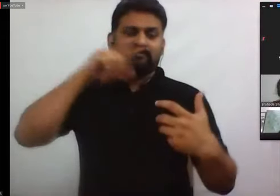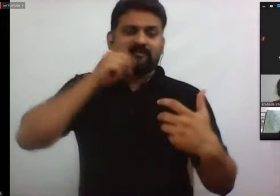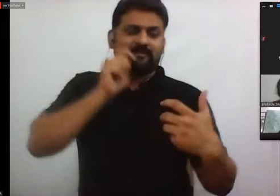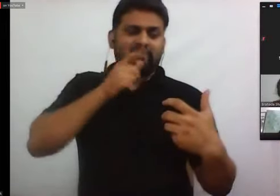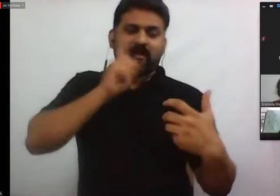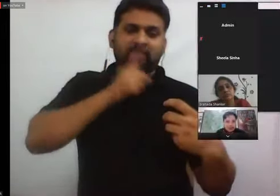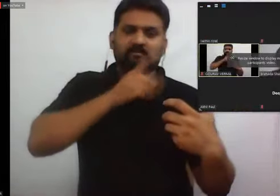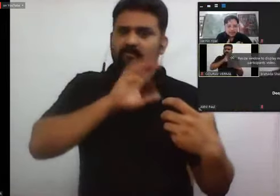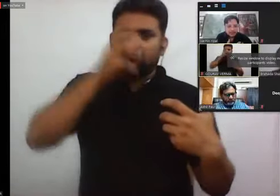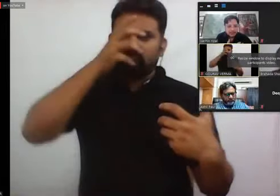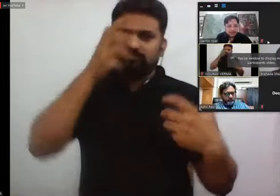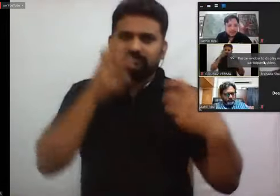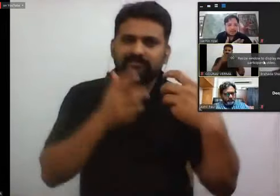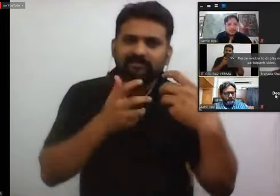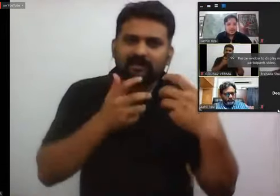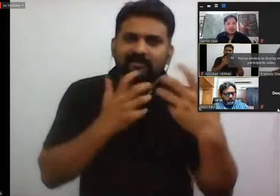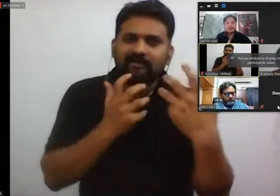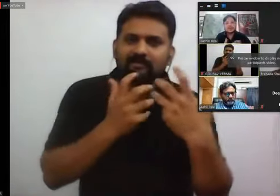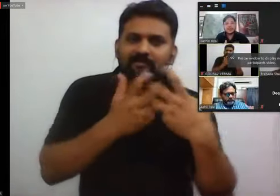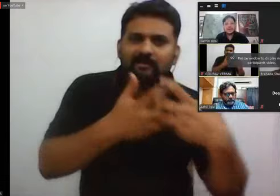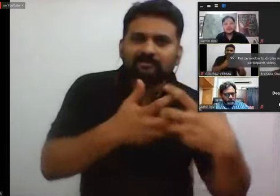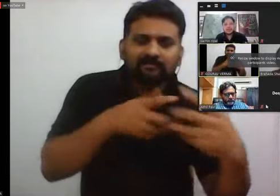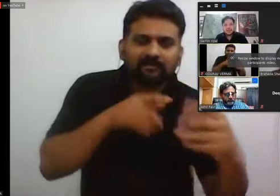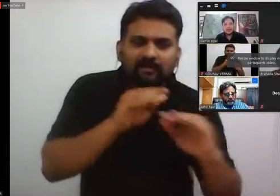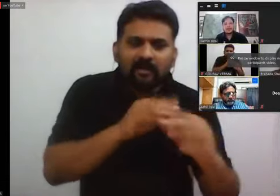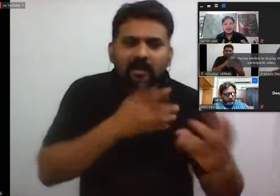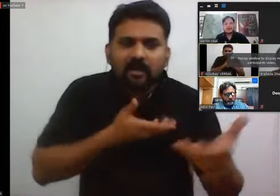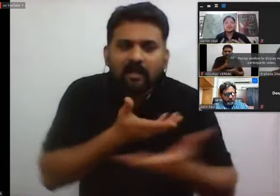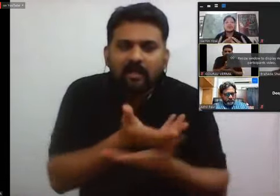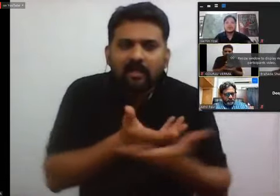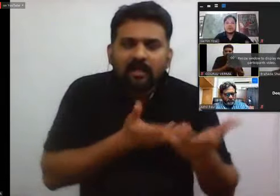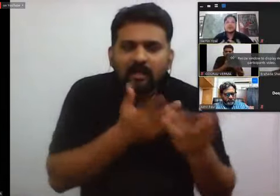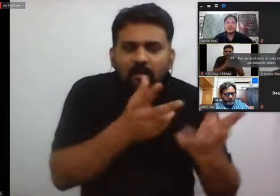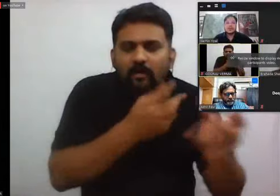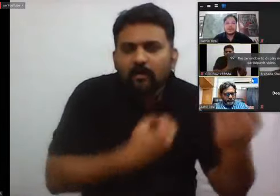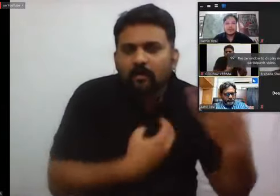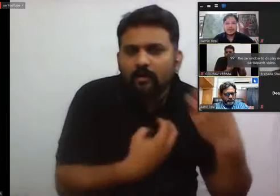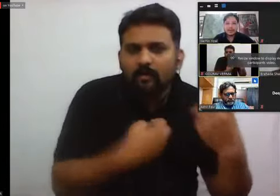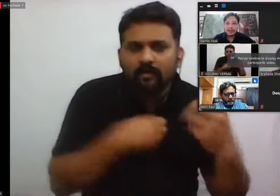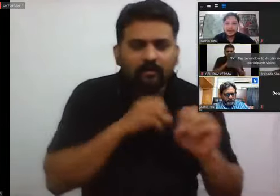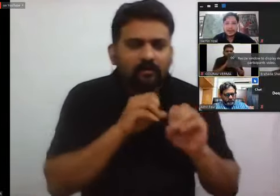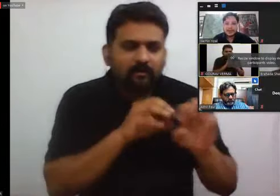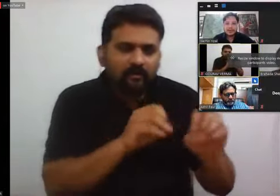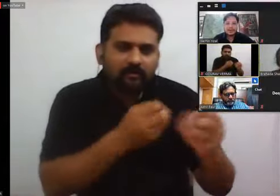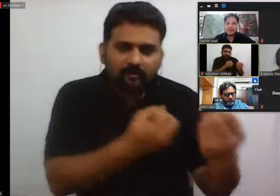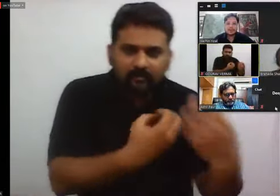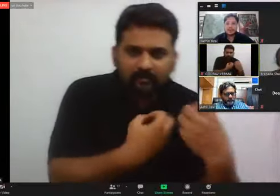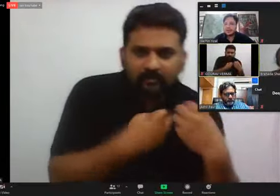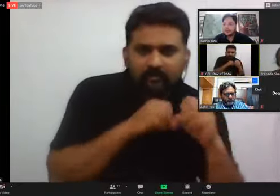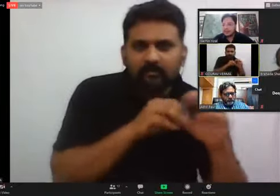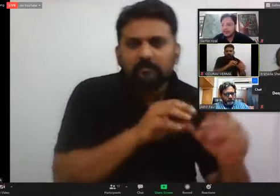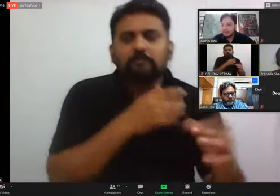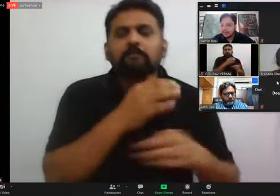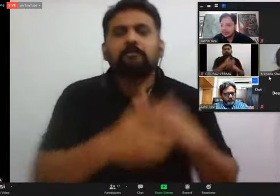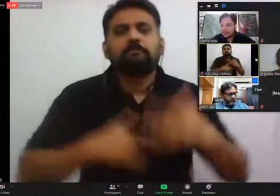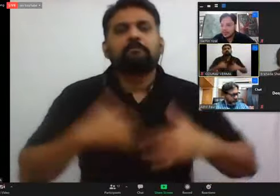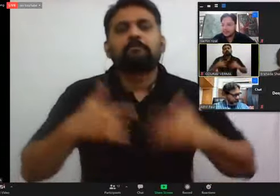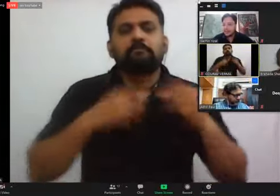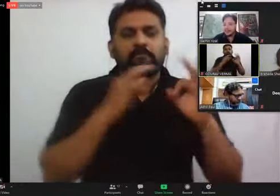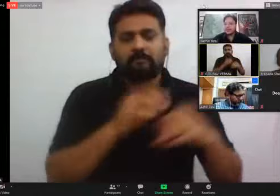उनको क्या वो बोल रहे हैं वो सीखना सुनना है और उनको उसी हिसाब से एड्रेस करना है। तो बहुत ही